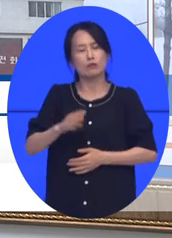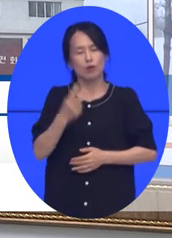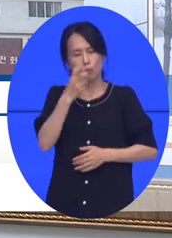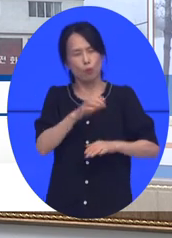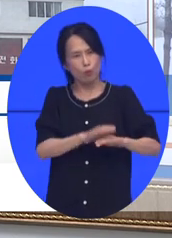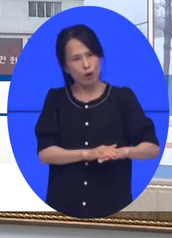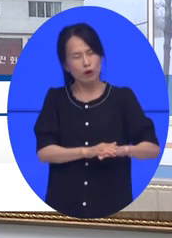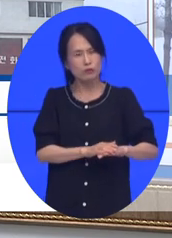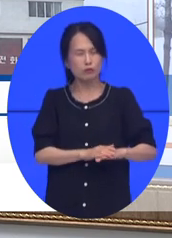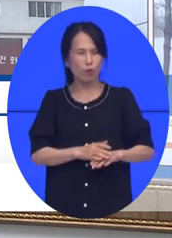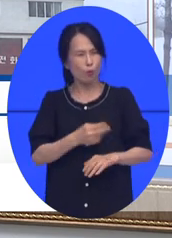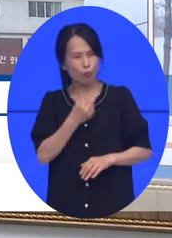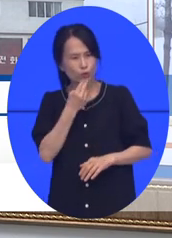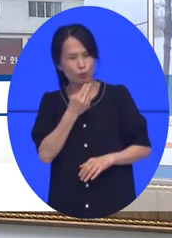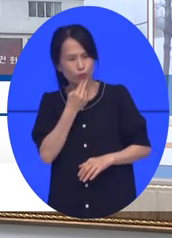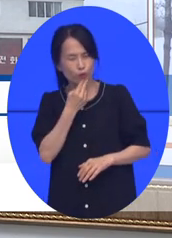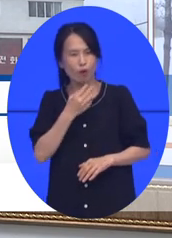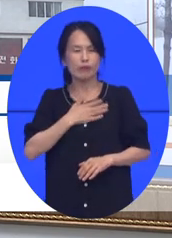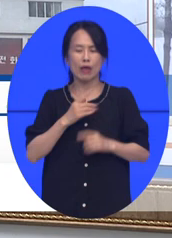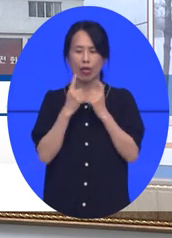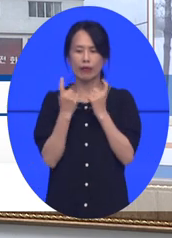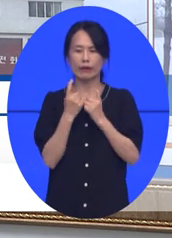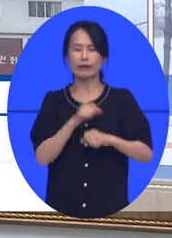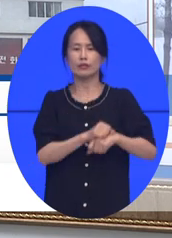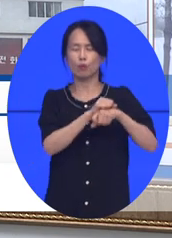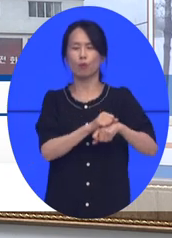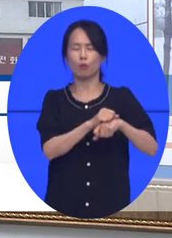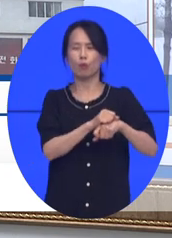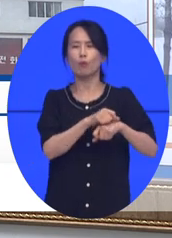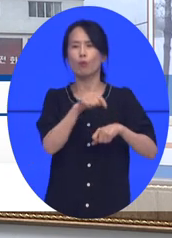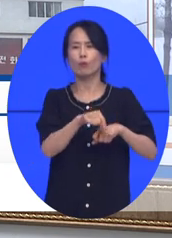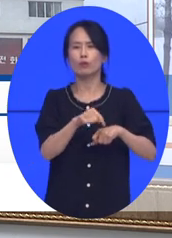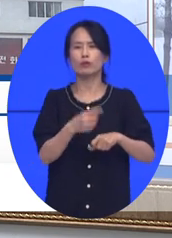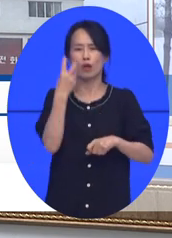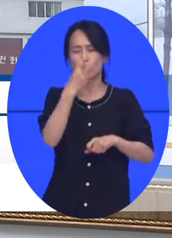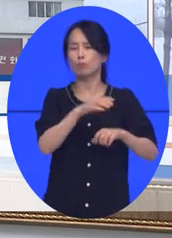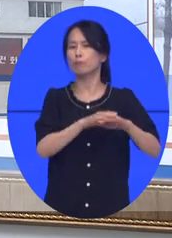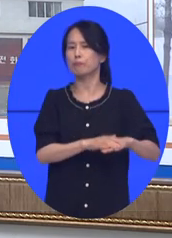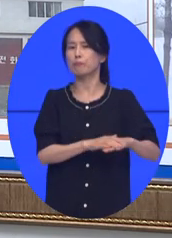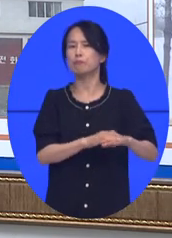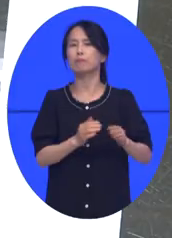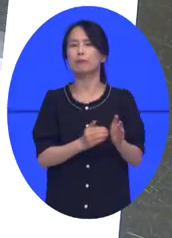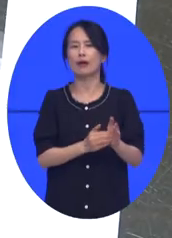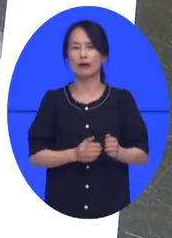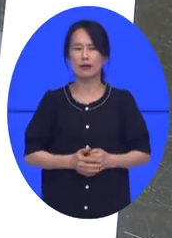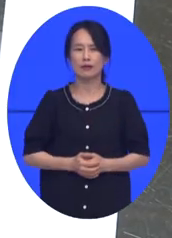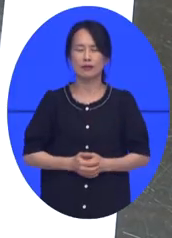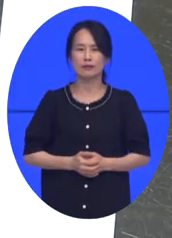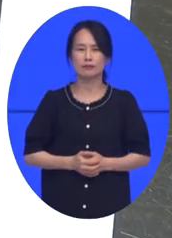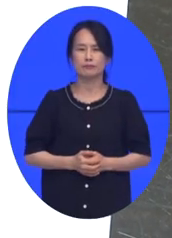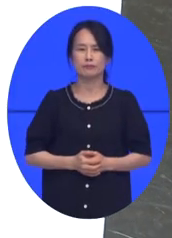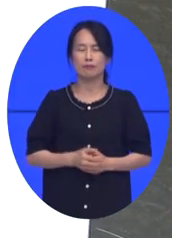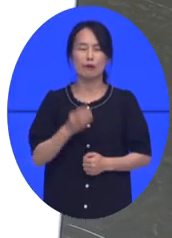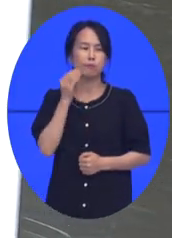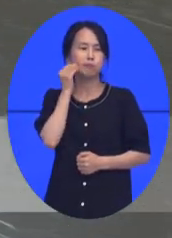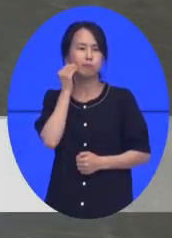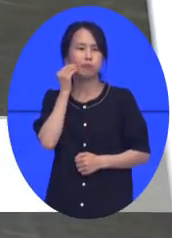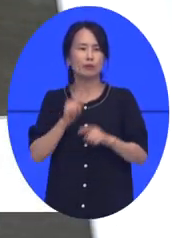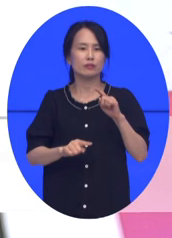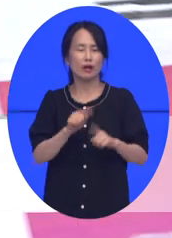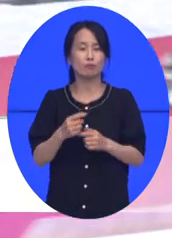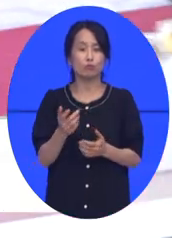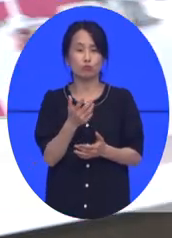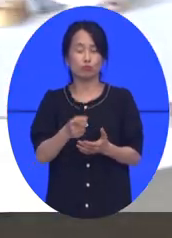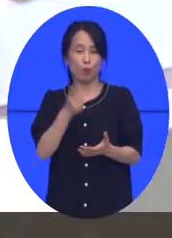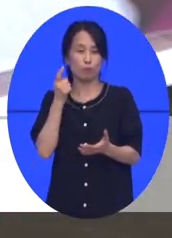장소가 마땅치 않아서 제 창고에 여유분이 있어서 거기다 보관을 하게 돼 있었습니다 방치된 펌프를